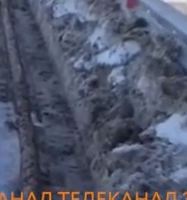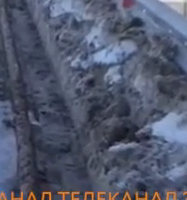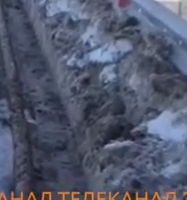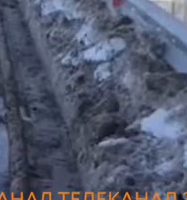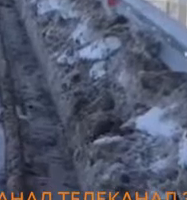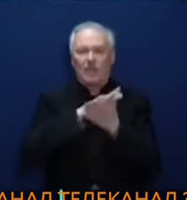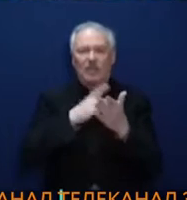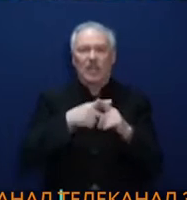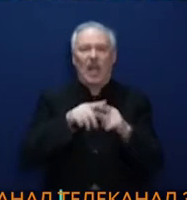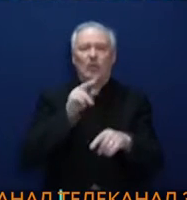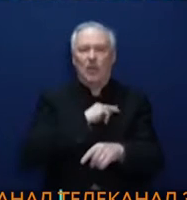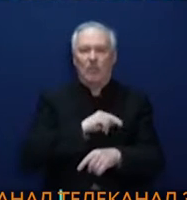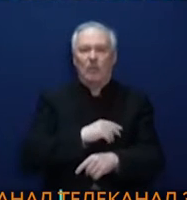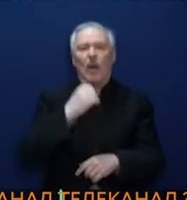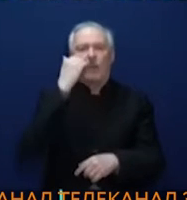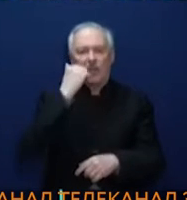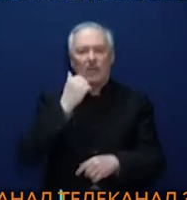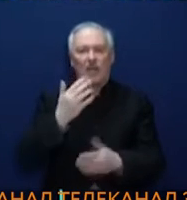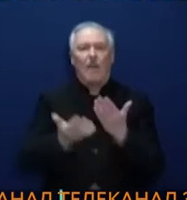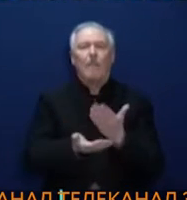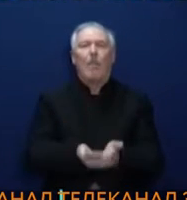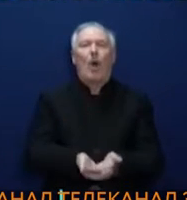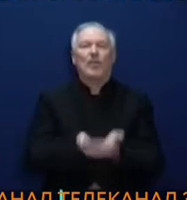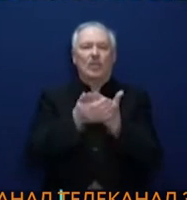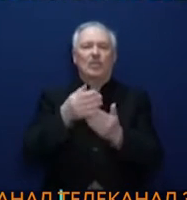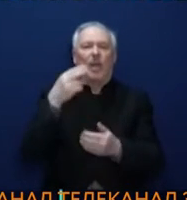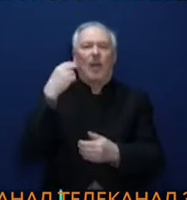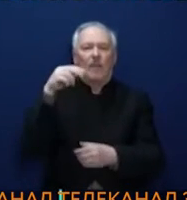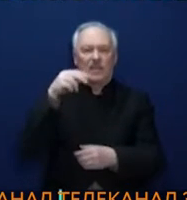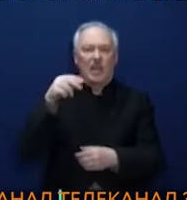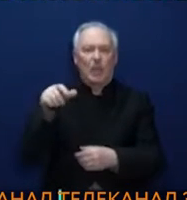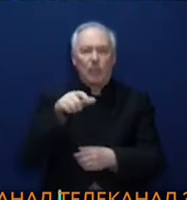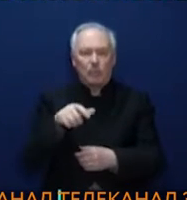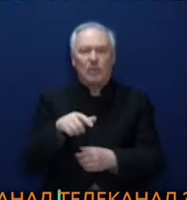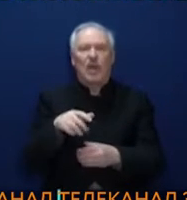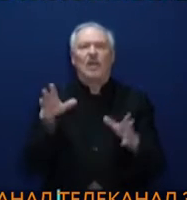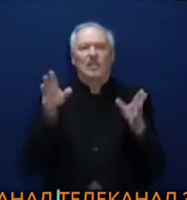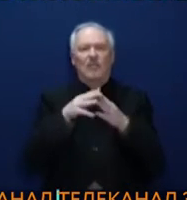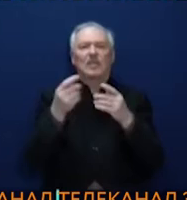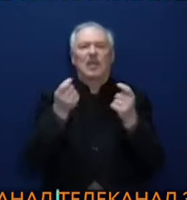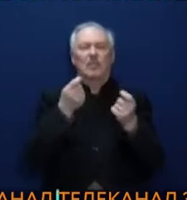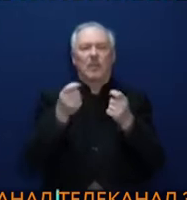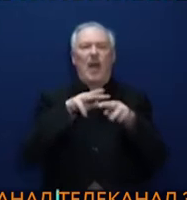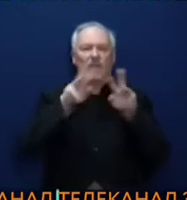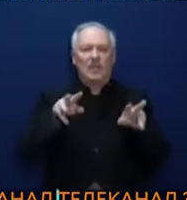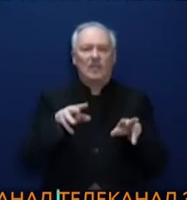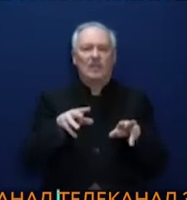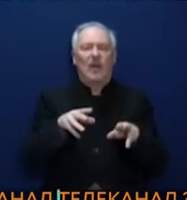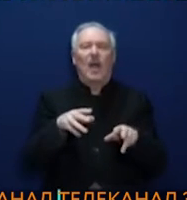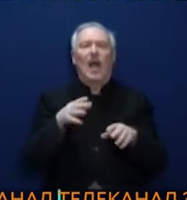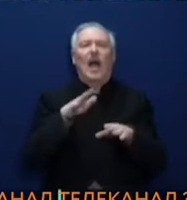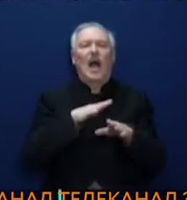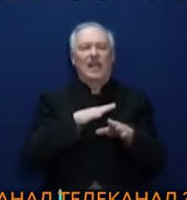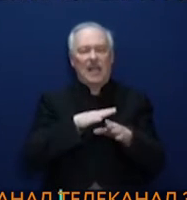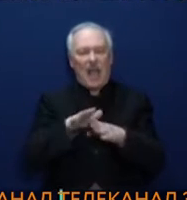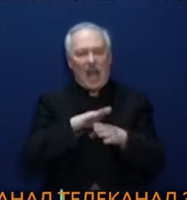работы в этом направлении. Благодаря поддержке президента, совместно с правительством мы реализуем концессионные